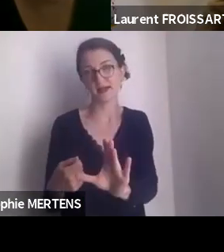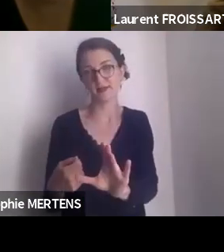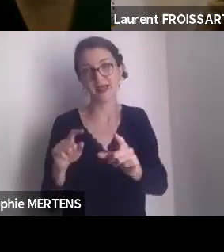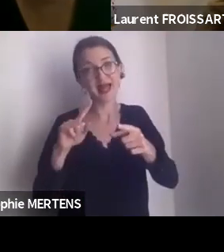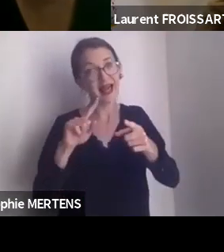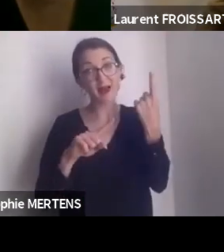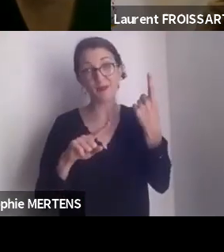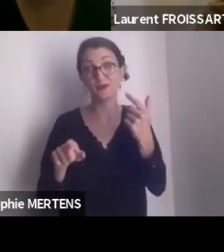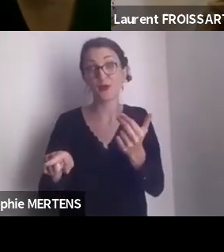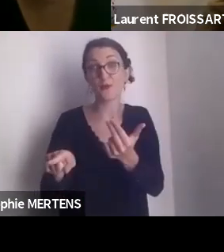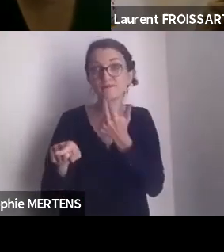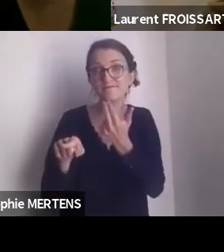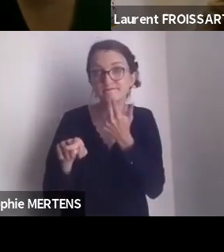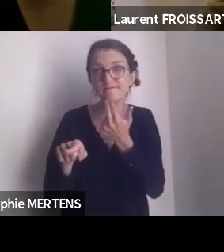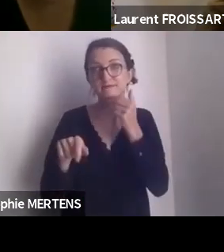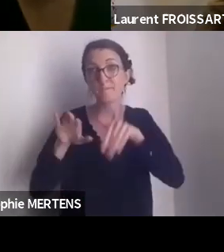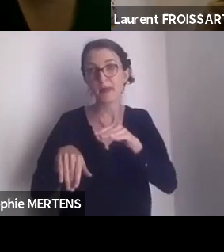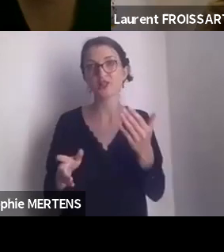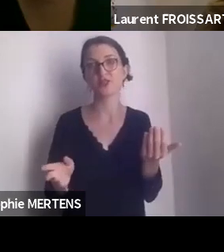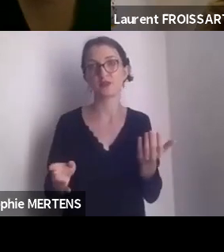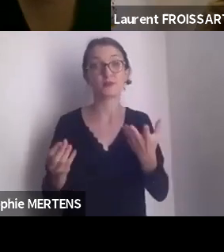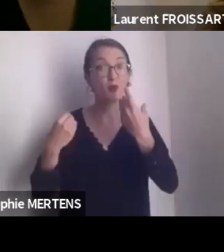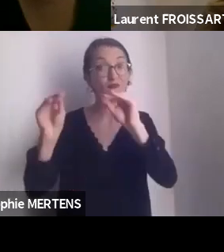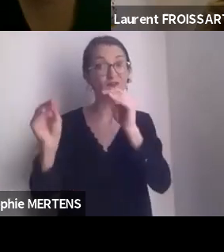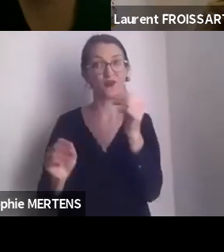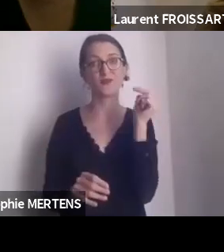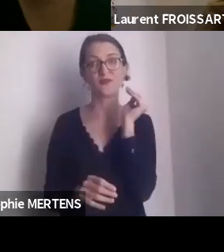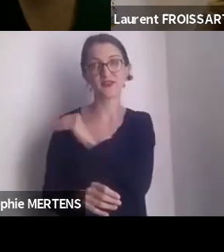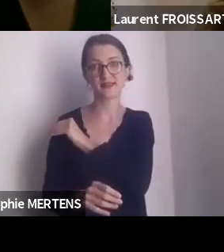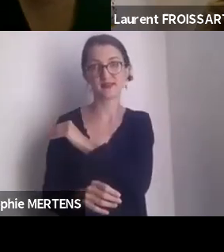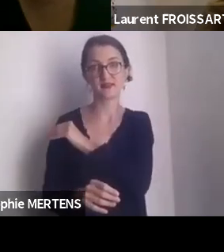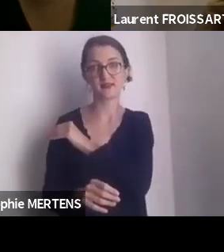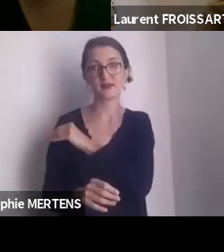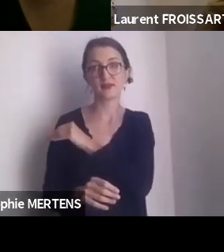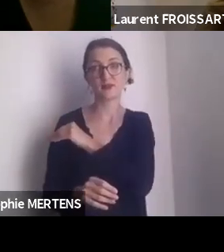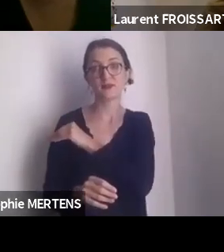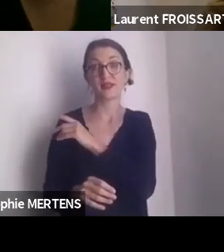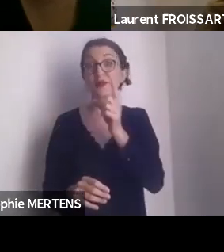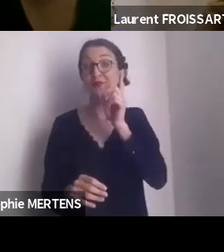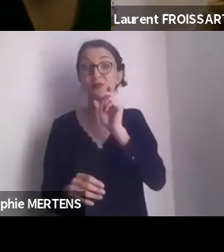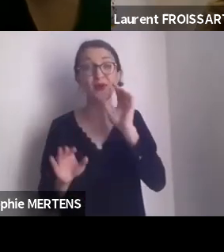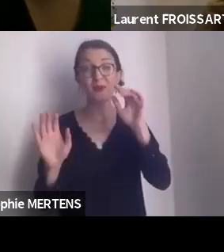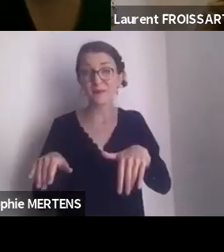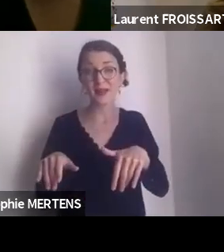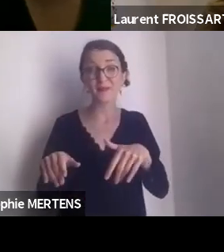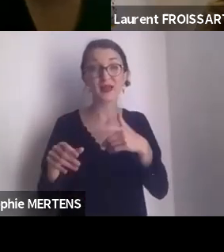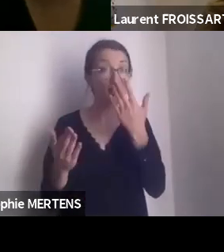préfère un produit qui fonctionne et qui sort vite plutôt qu'un produit qui va sortir dans 6 mois, qui sera